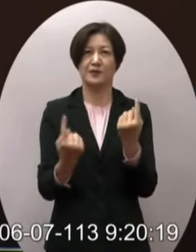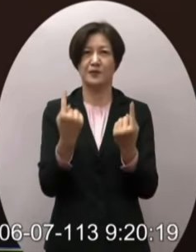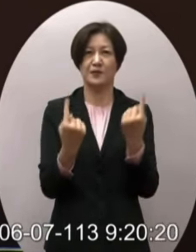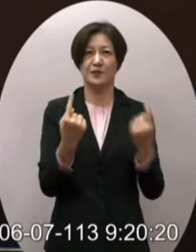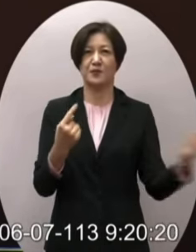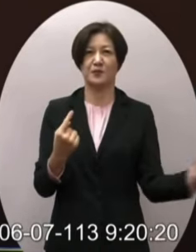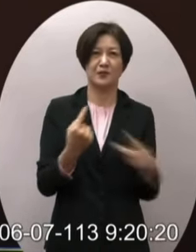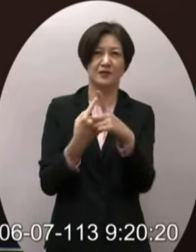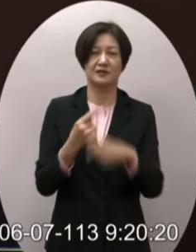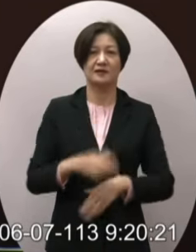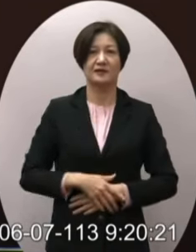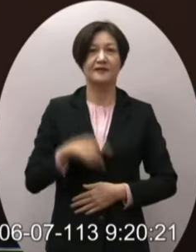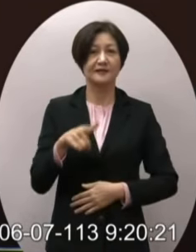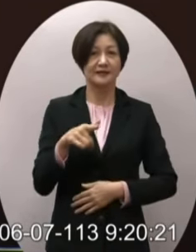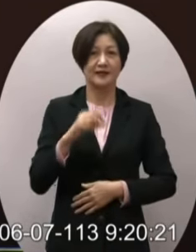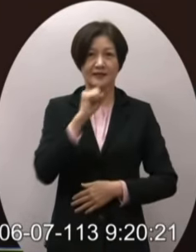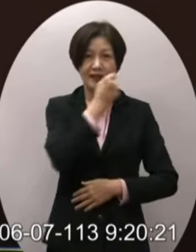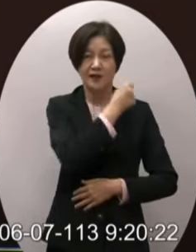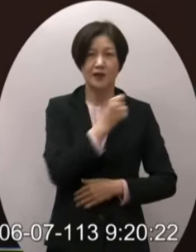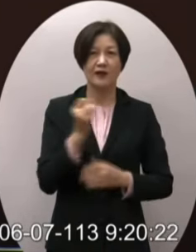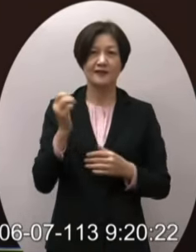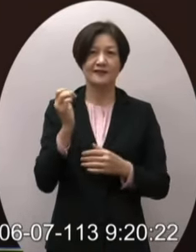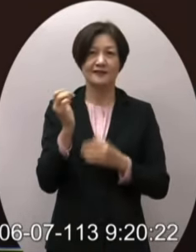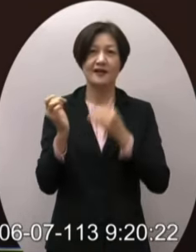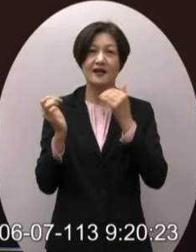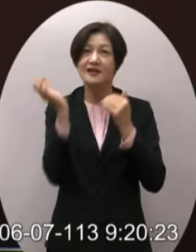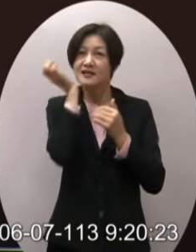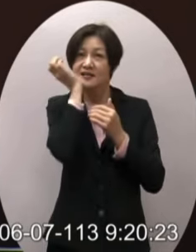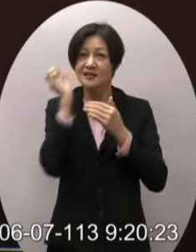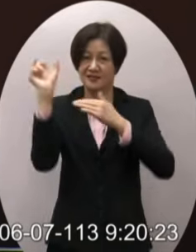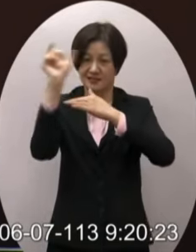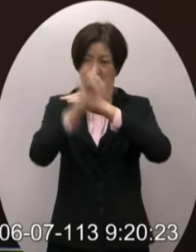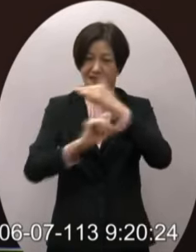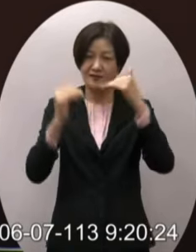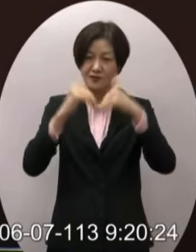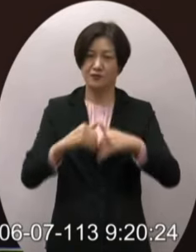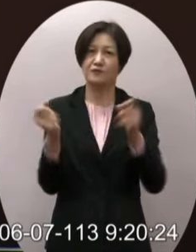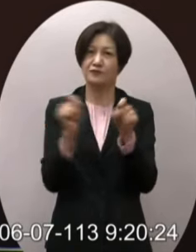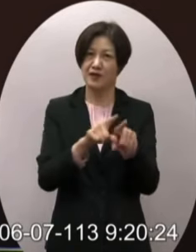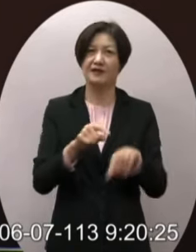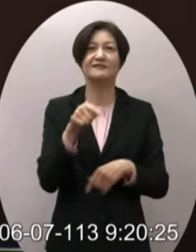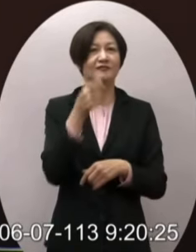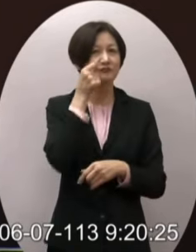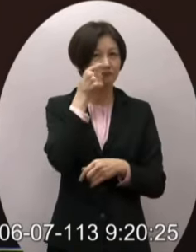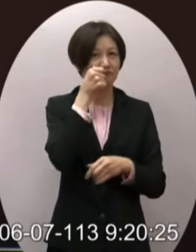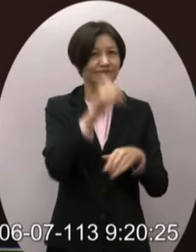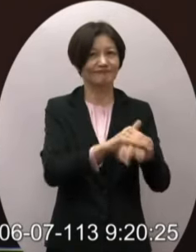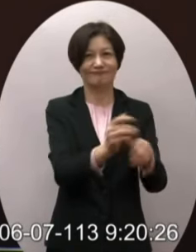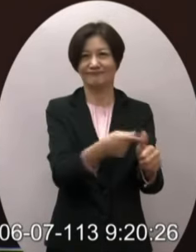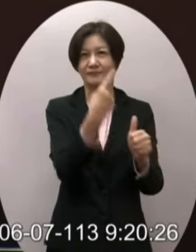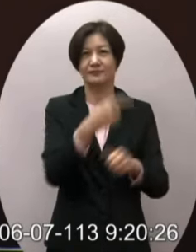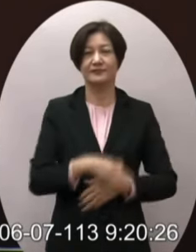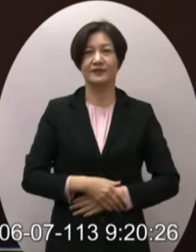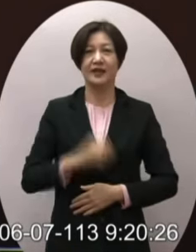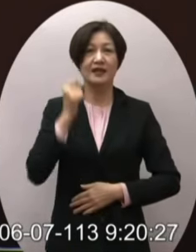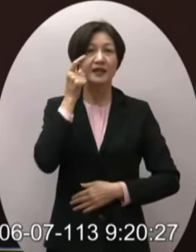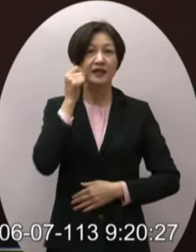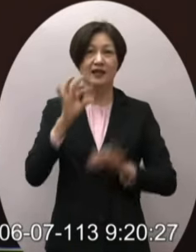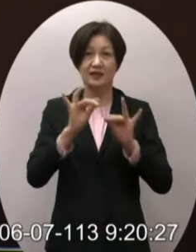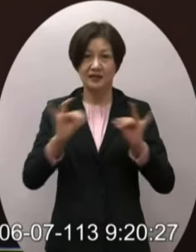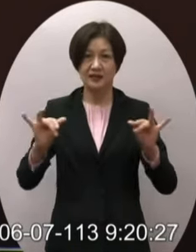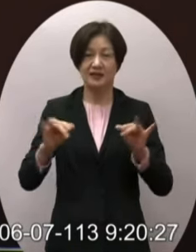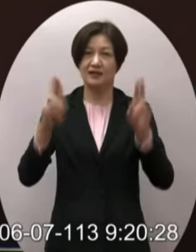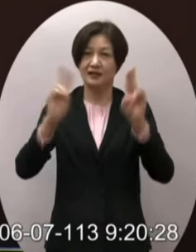为新一代的台湾矽谷。这是台南相较其他县市最大的优势。台南有土地，有电